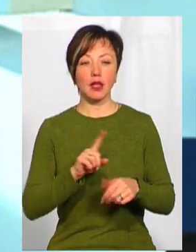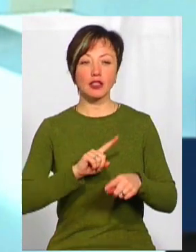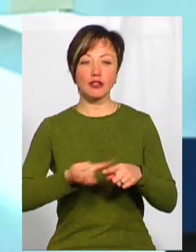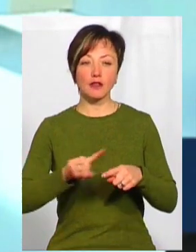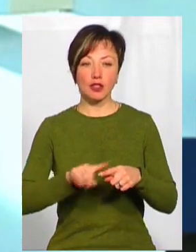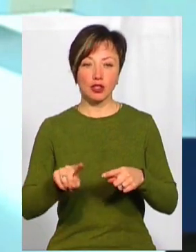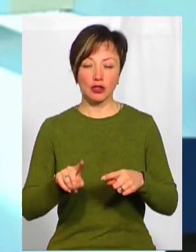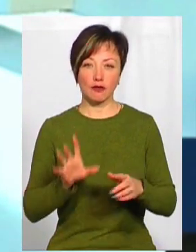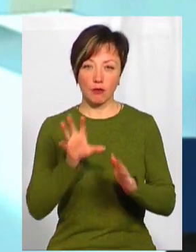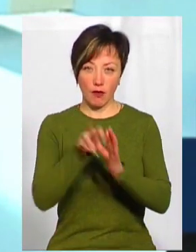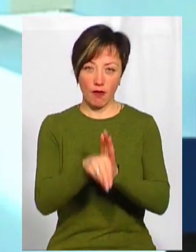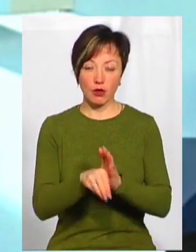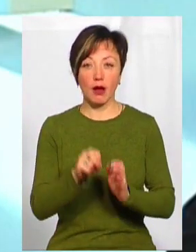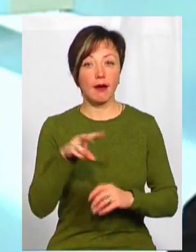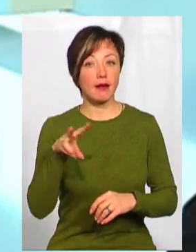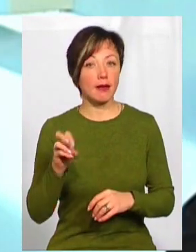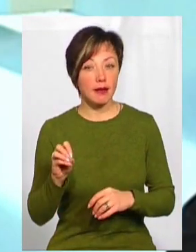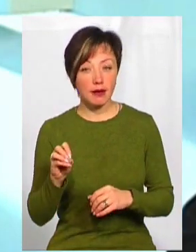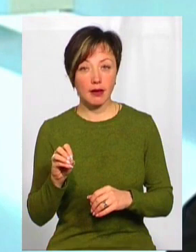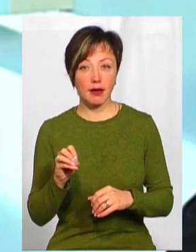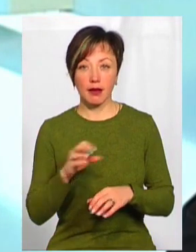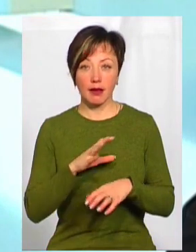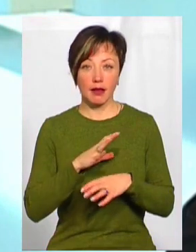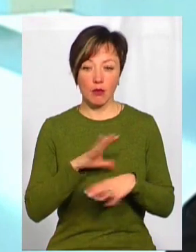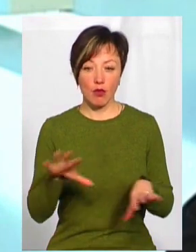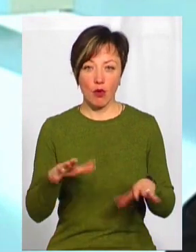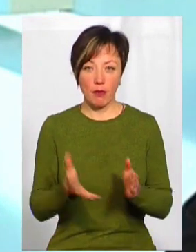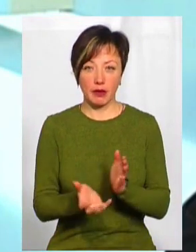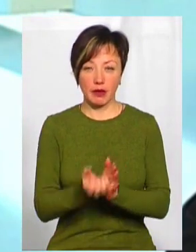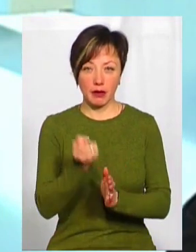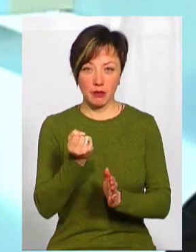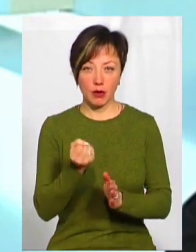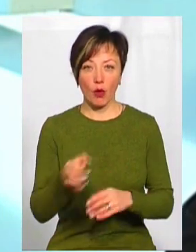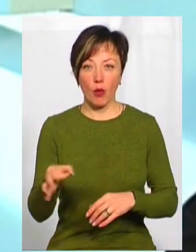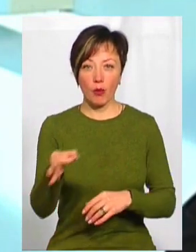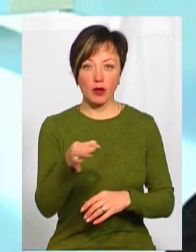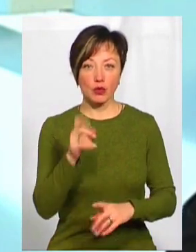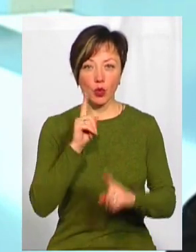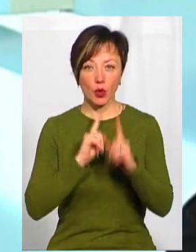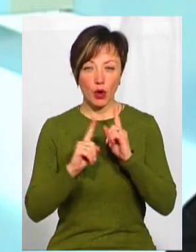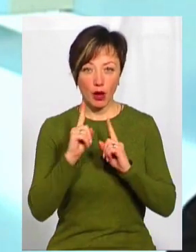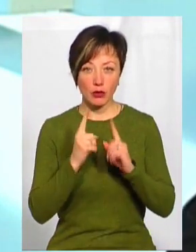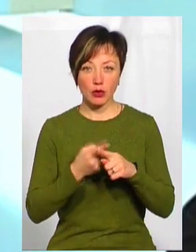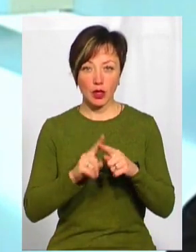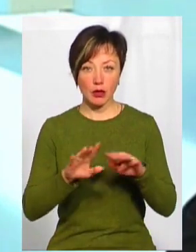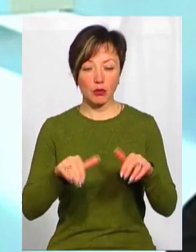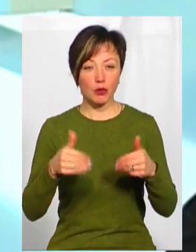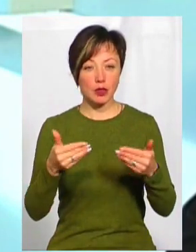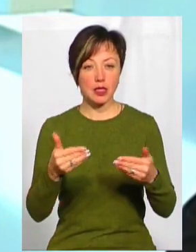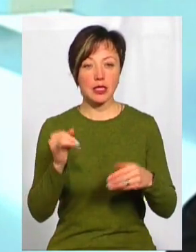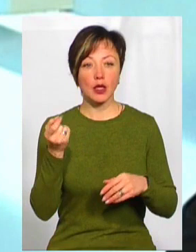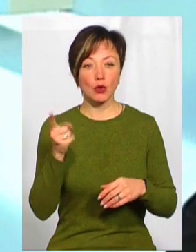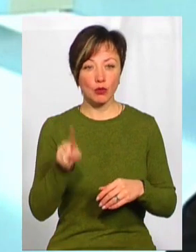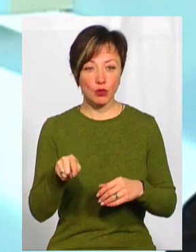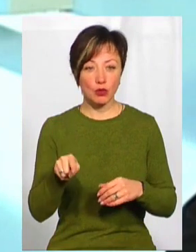скоріше було все це впроваджено, але не було підтримано обласною радою дана пропозиція, і